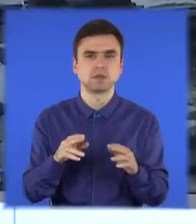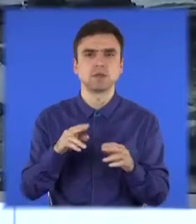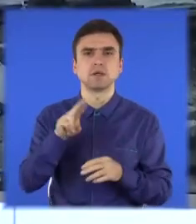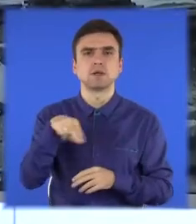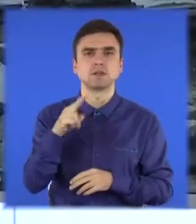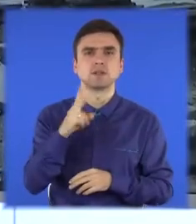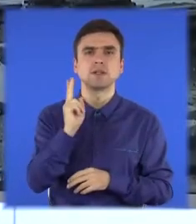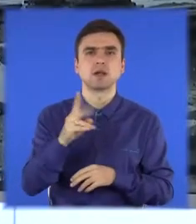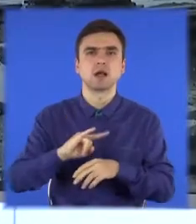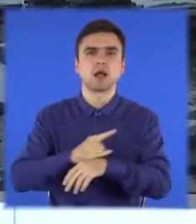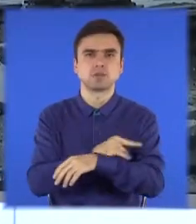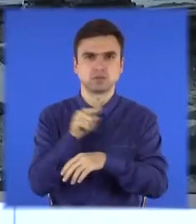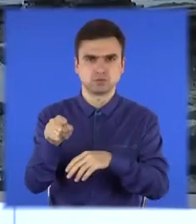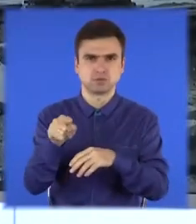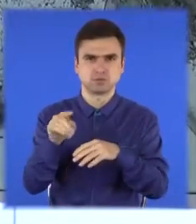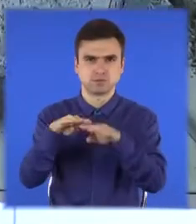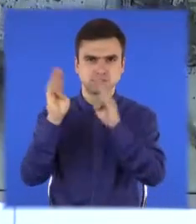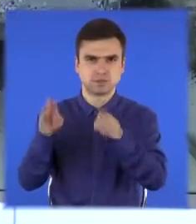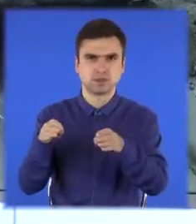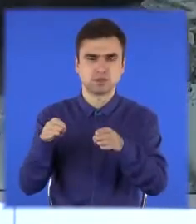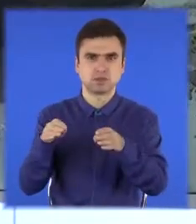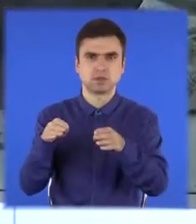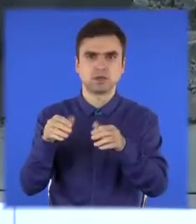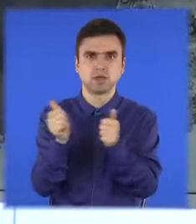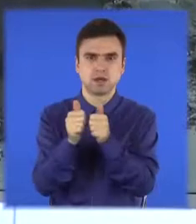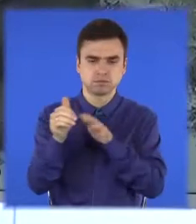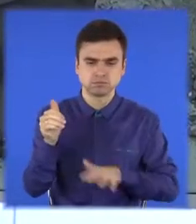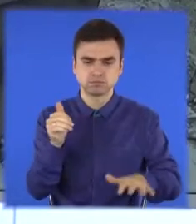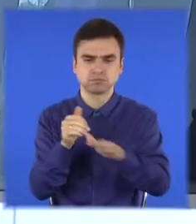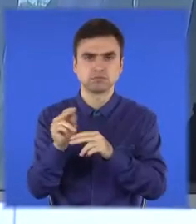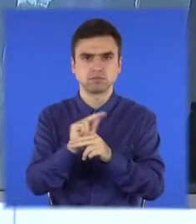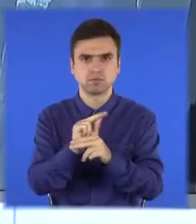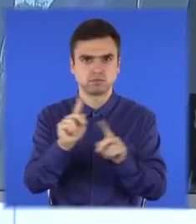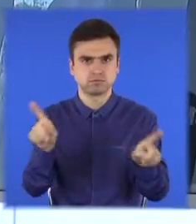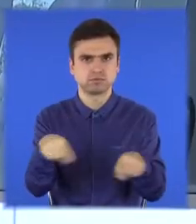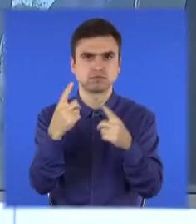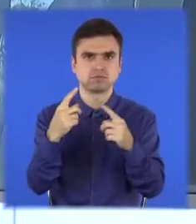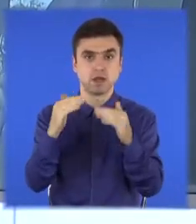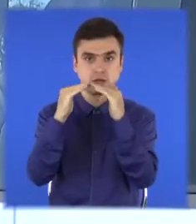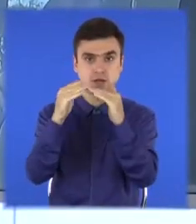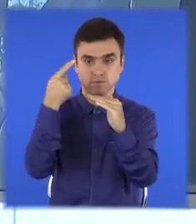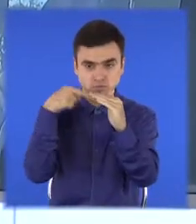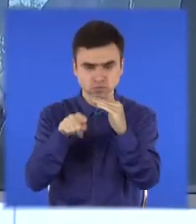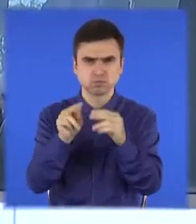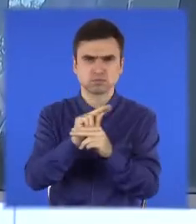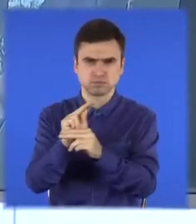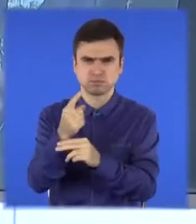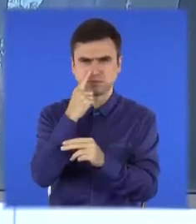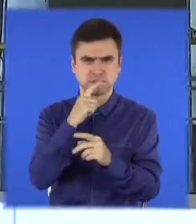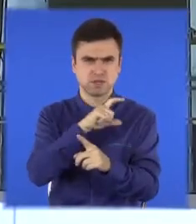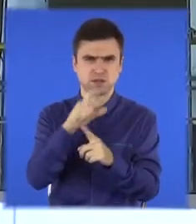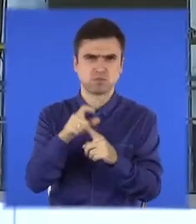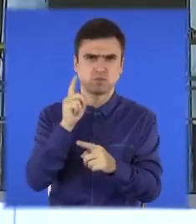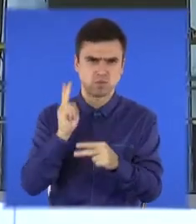Карачуни почалася реконструкція. Саму будівлю вже майже завершили реконструювати, а до морозів майстри взялися за